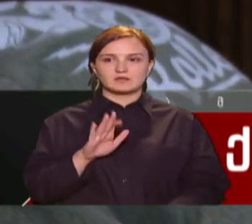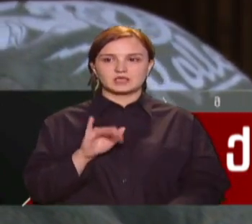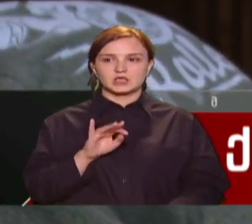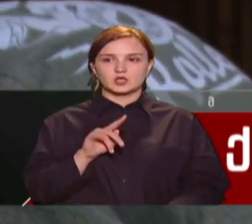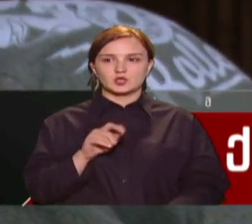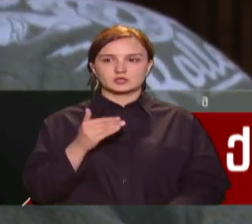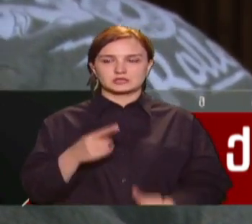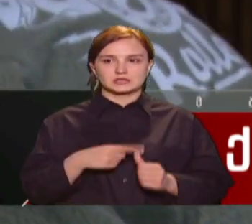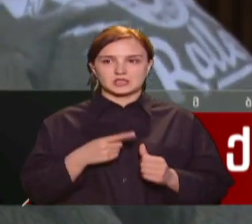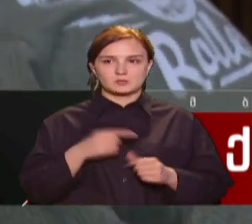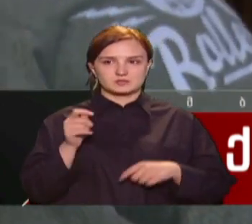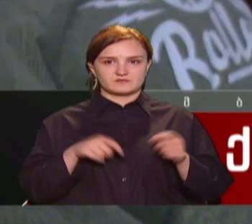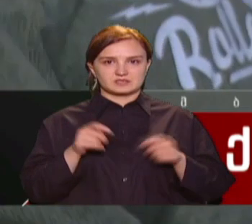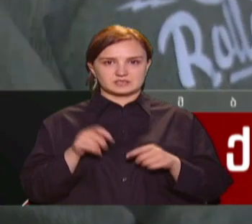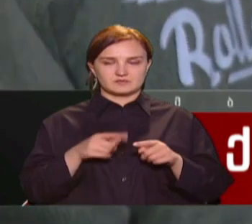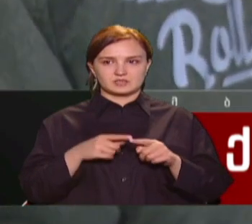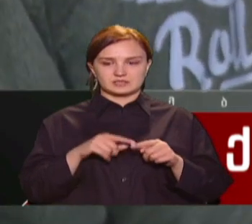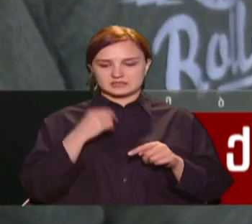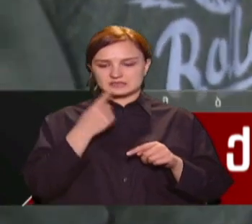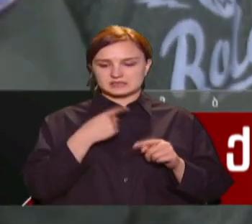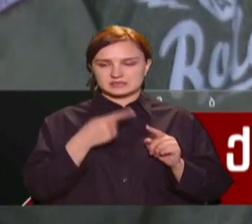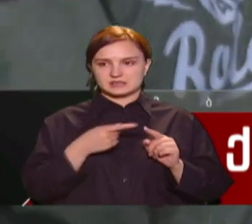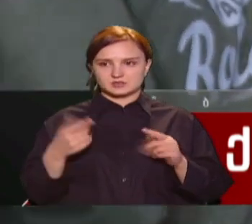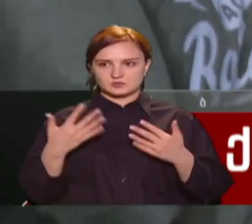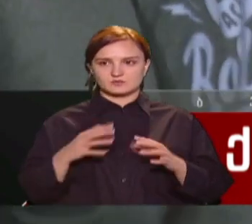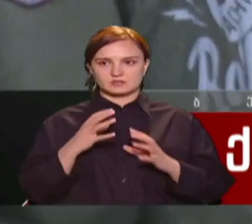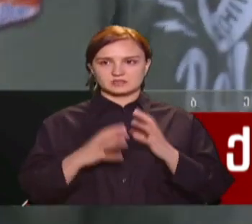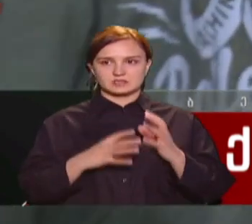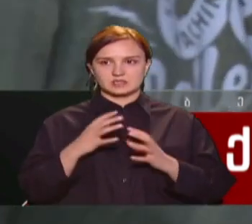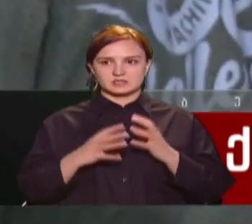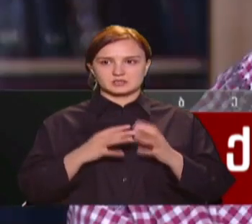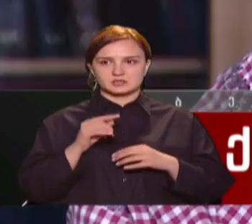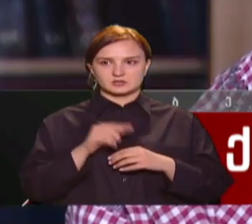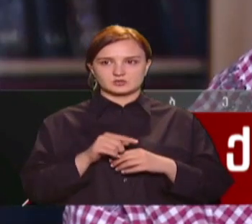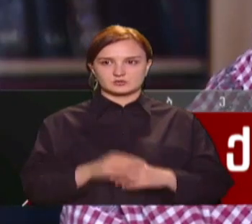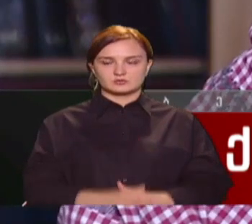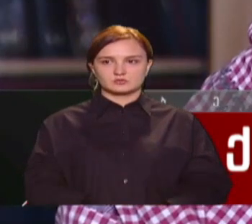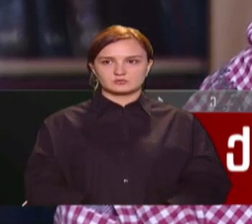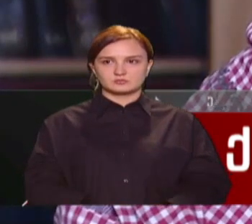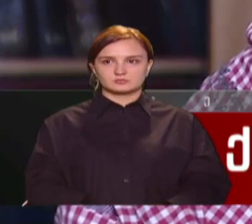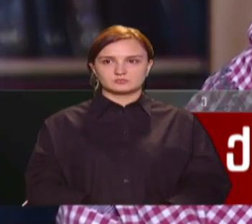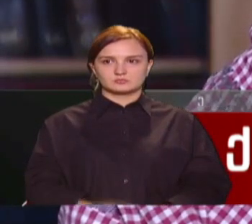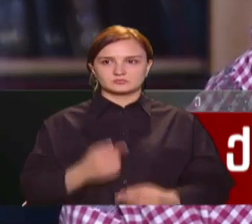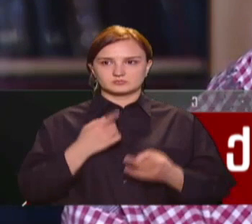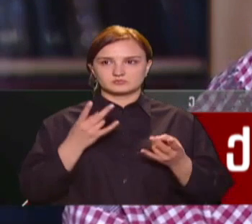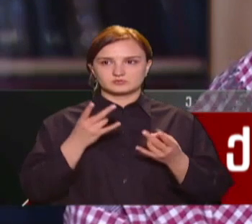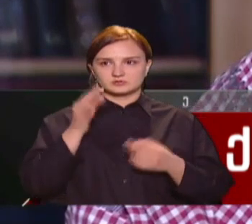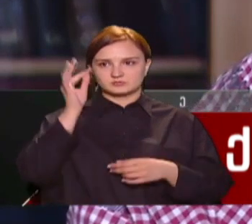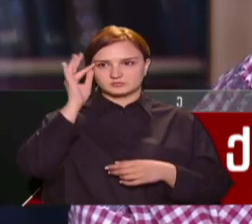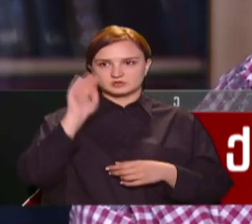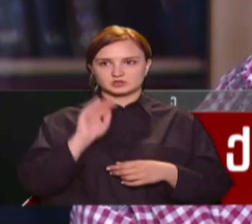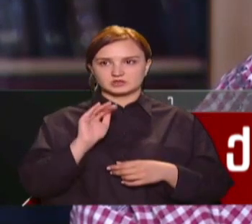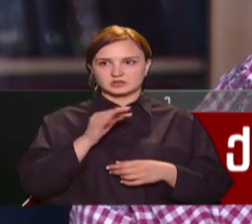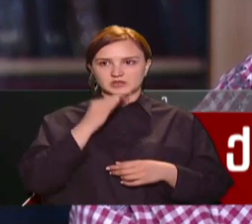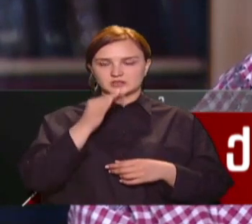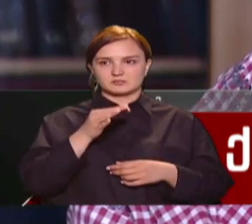სახელობის ეს ფესტივალი, რომელიც წელს უკვე საერთაშორისო მასშტაბს იძენს. ჩვენ გვჭირდება შეხსენება ამ დარგის მნიშვნელობისა